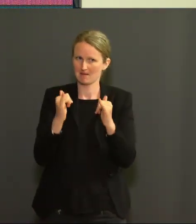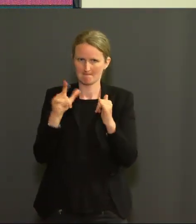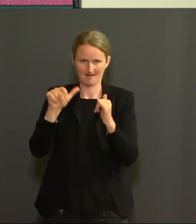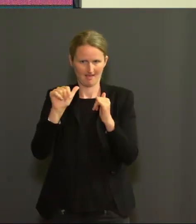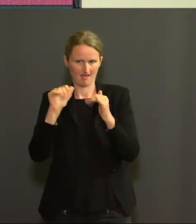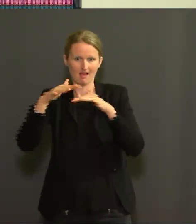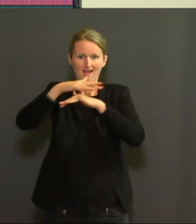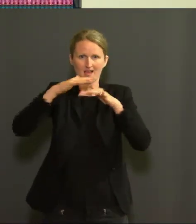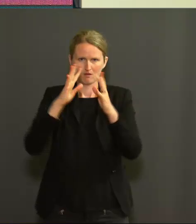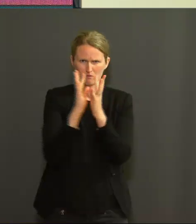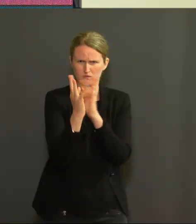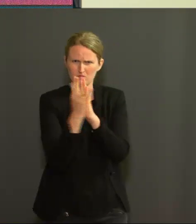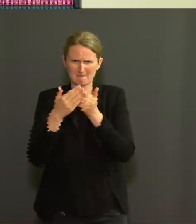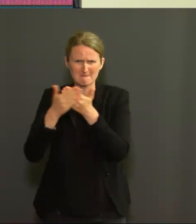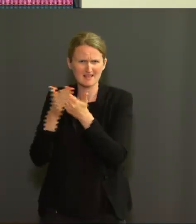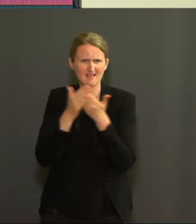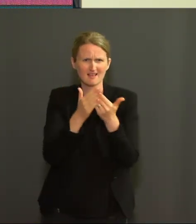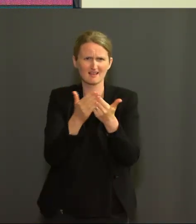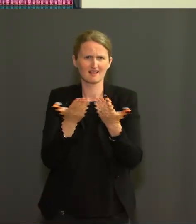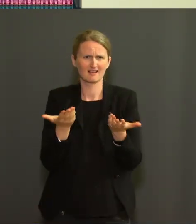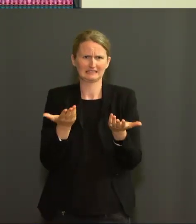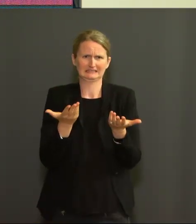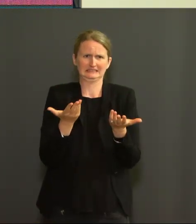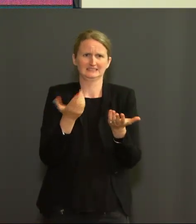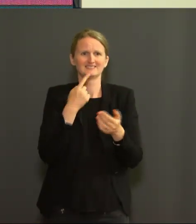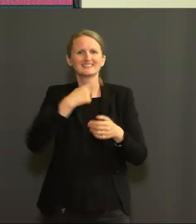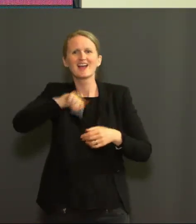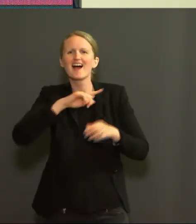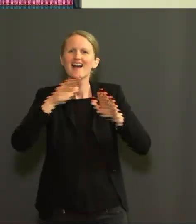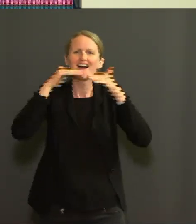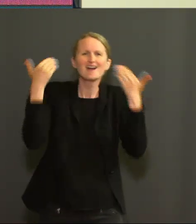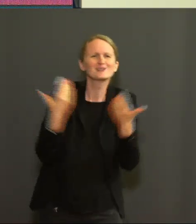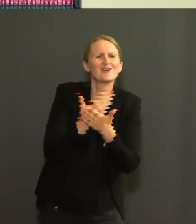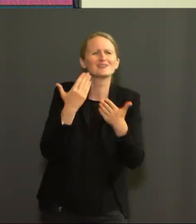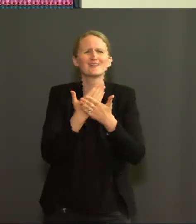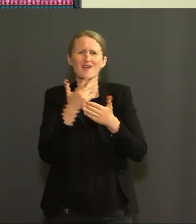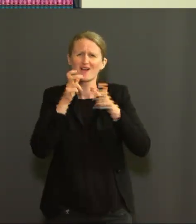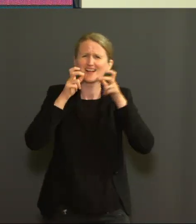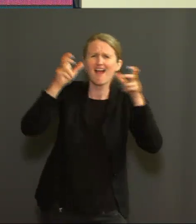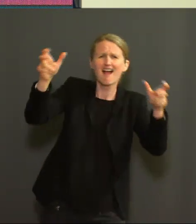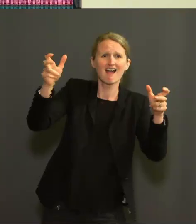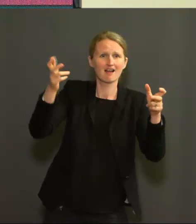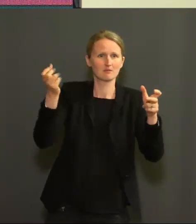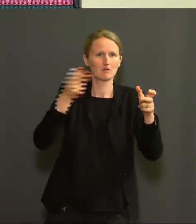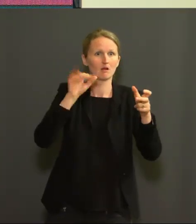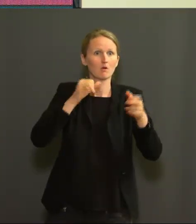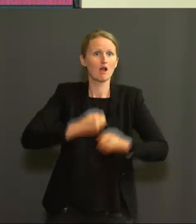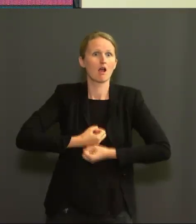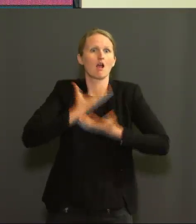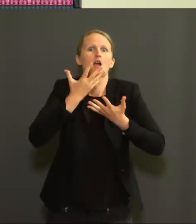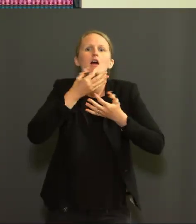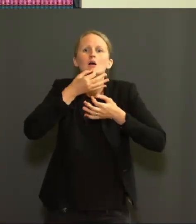avec dans l'expression la possibilité de faire sortir de ces voies respiratoires beaucoup de gouttelettes ou de micro-gouttelettes et donc